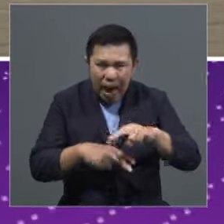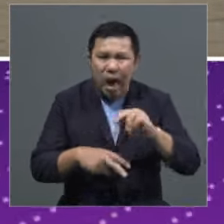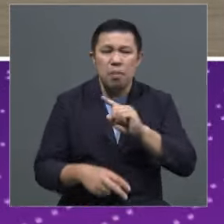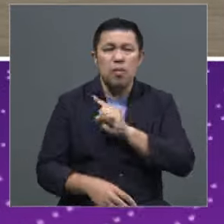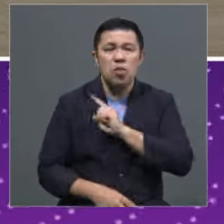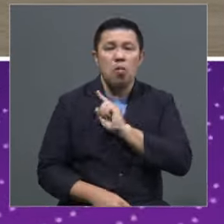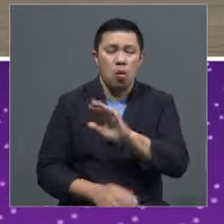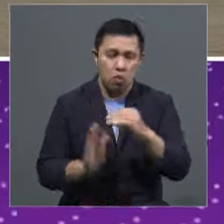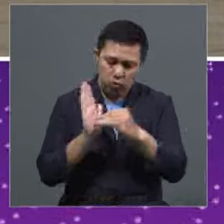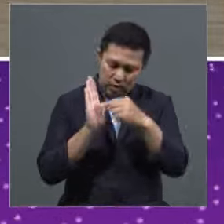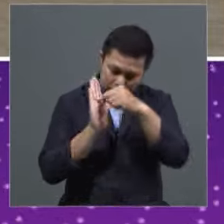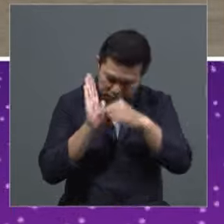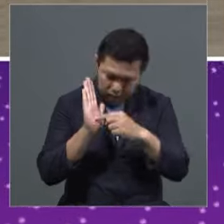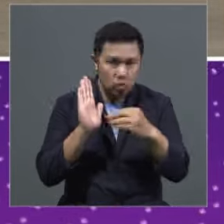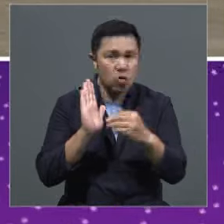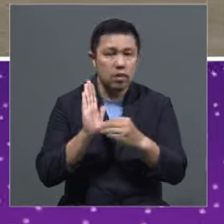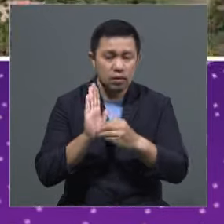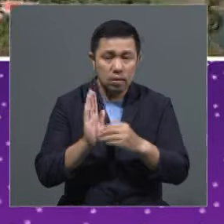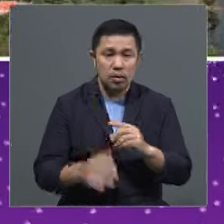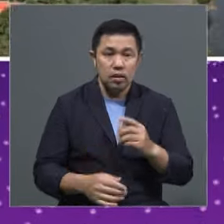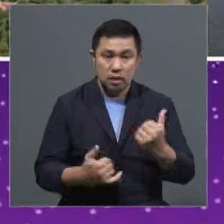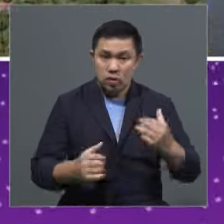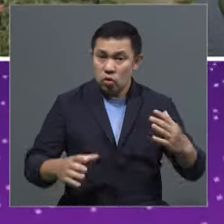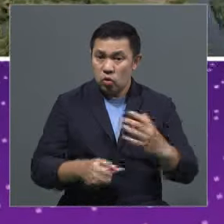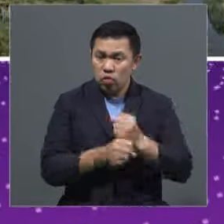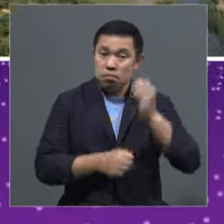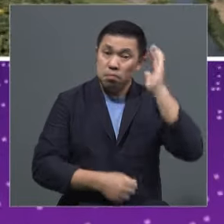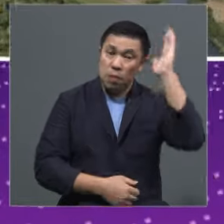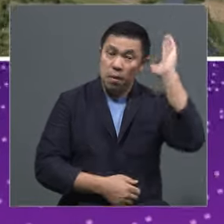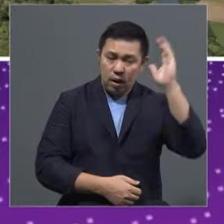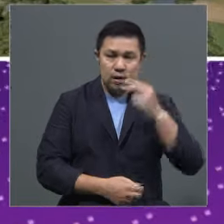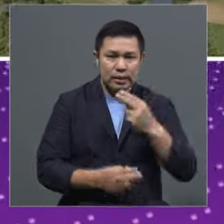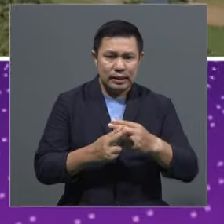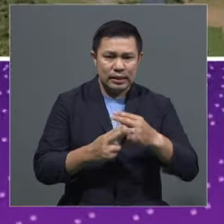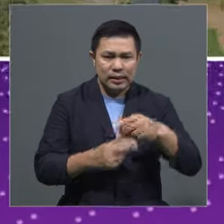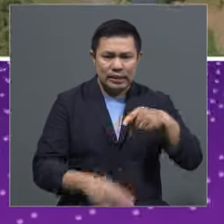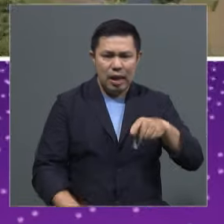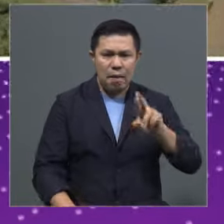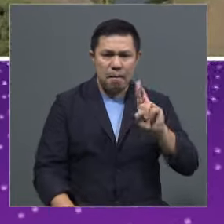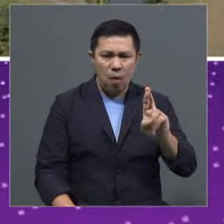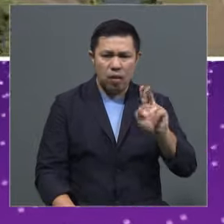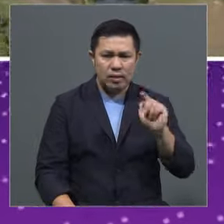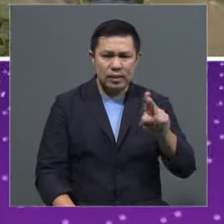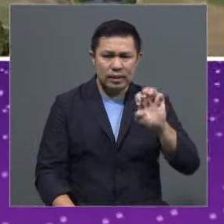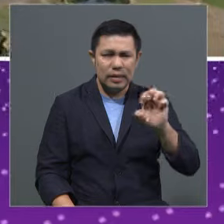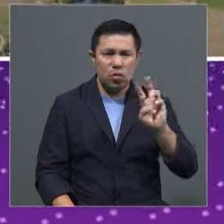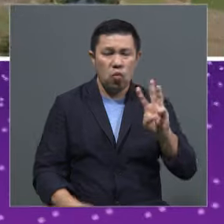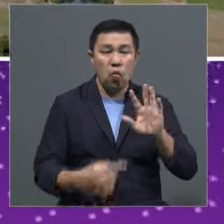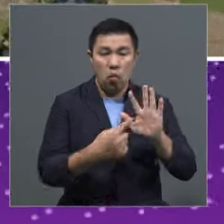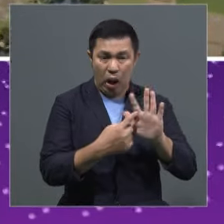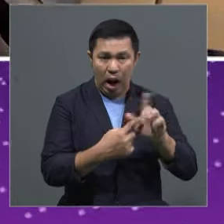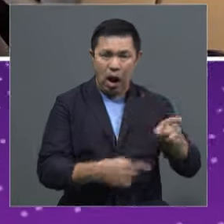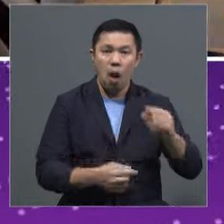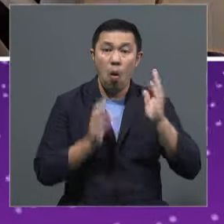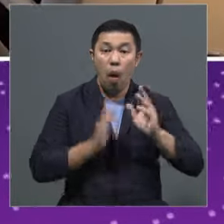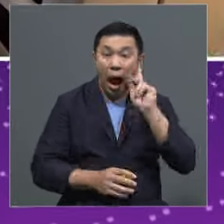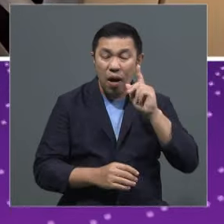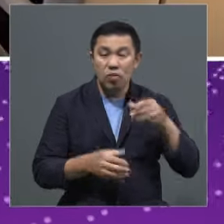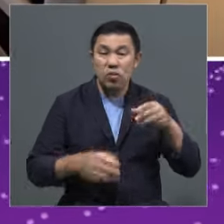ของกรุงเทพมหานครนะคะติดตามสรุปภาพรวมนี้กับคุณพรทิวากันทิยาใจผู้สื่อข่าวของเรารายงานมาจ